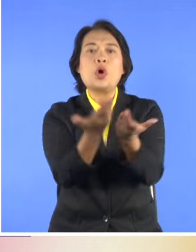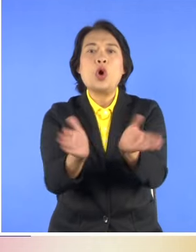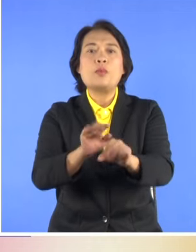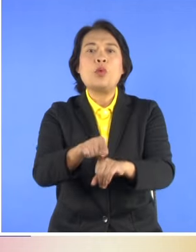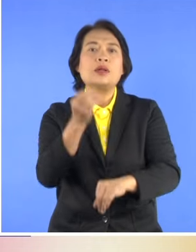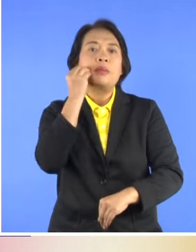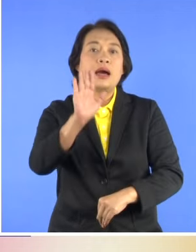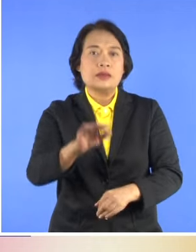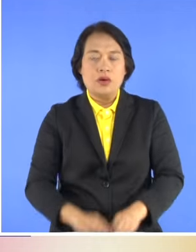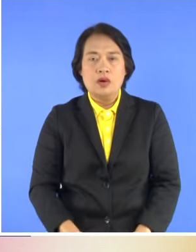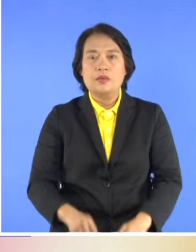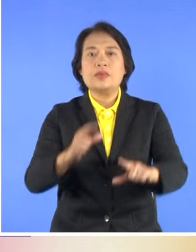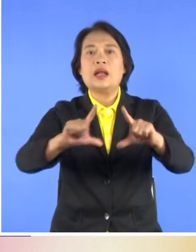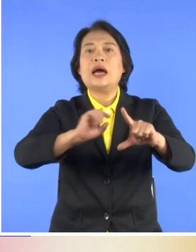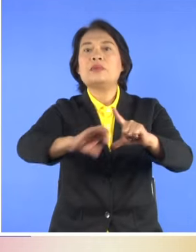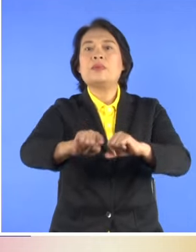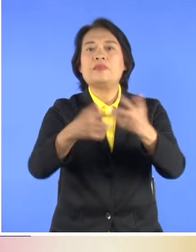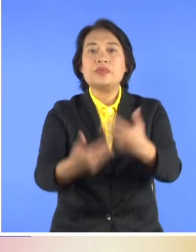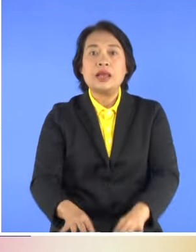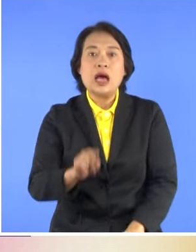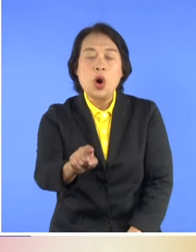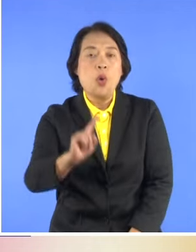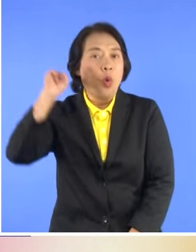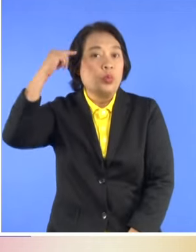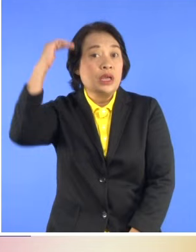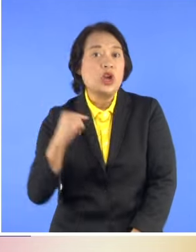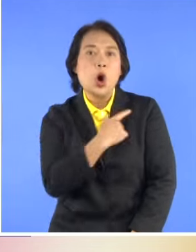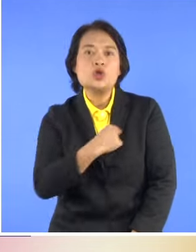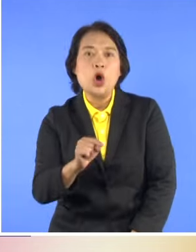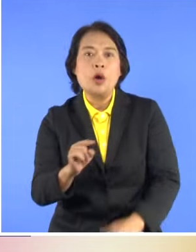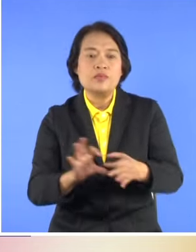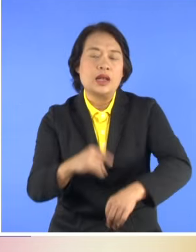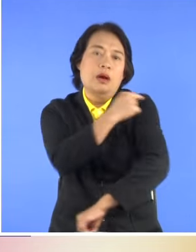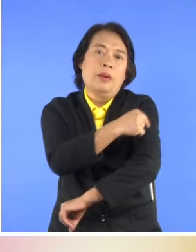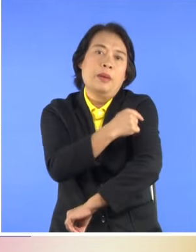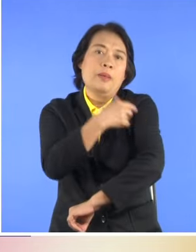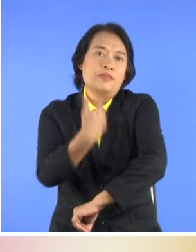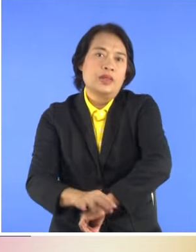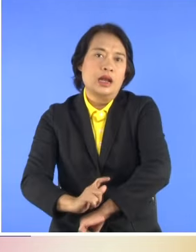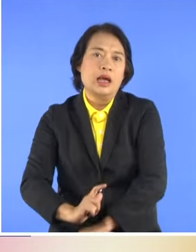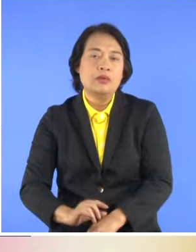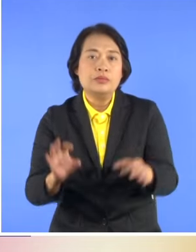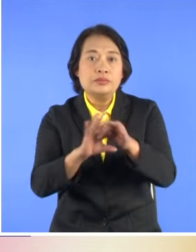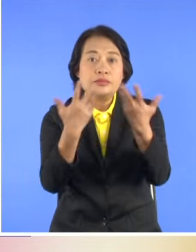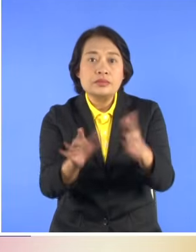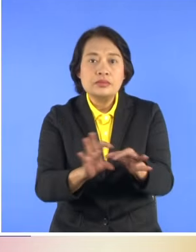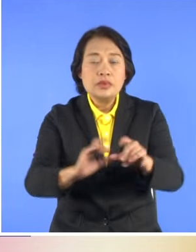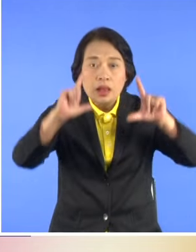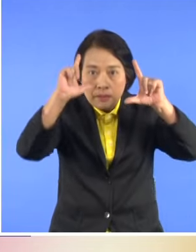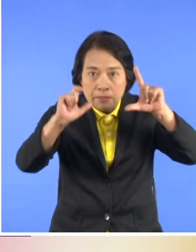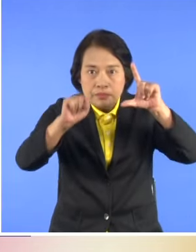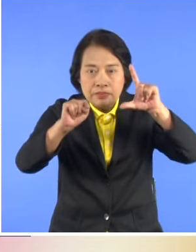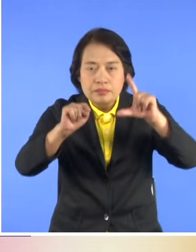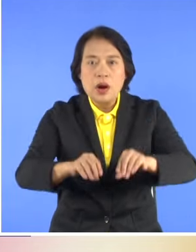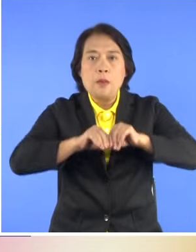น้องสาวเป็นคนแรกเอ่อสักให้กับหนหนองสาวเป็นคนแรกแล้วก็เอาลงไปในคลิปโซเชียลเนี่ยจนกระทั่งเป็นกระแสเรู้จักมากขึ้นโด่ง